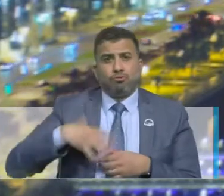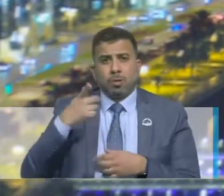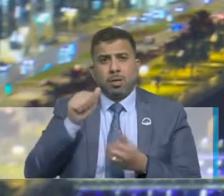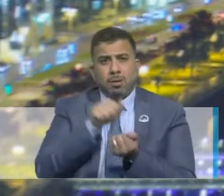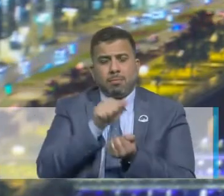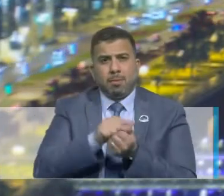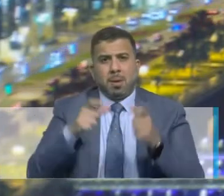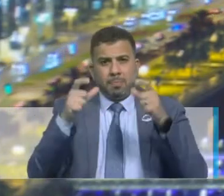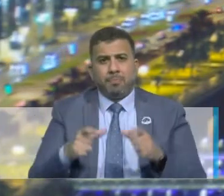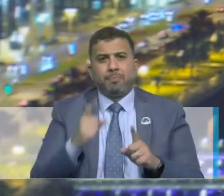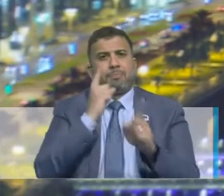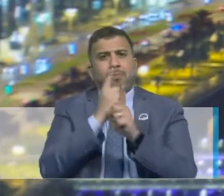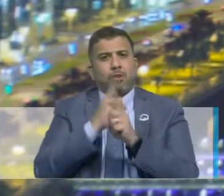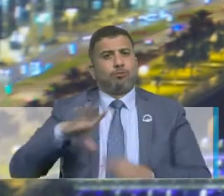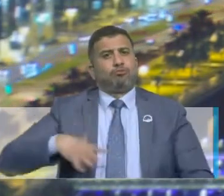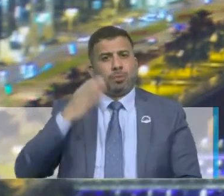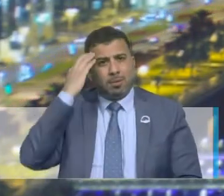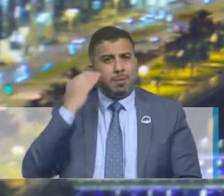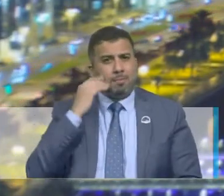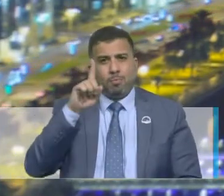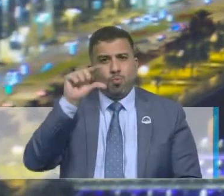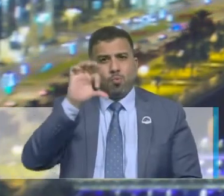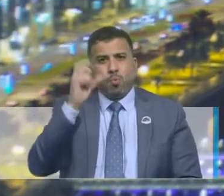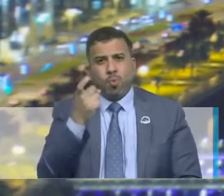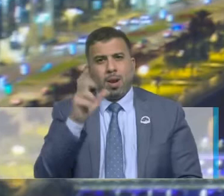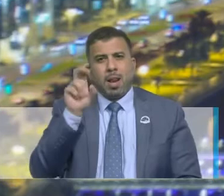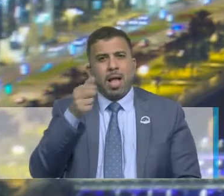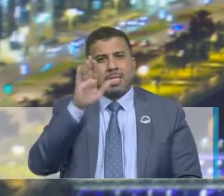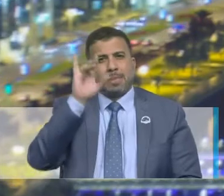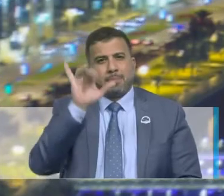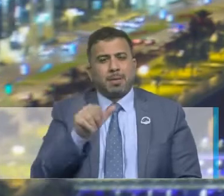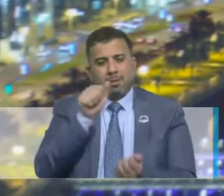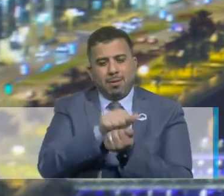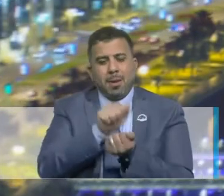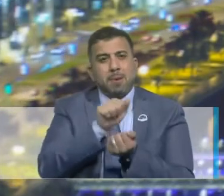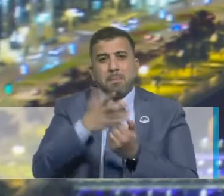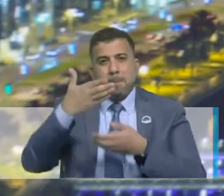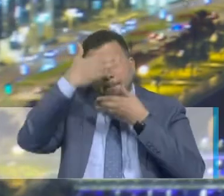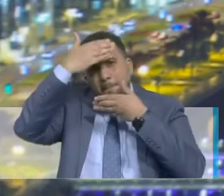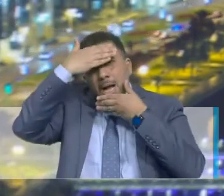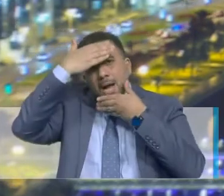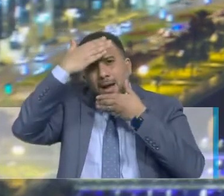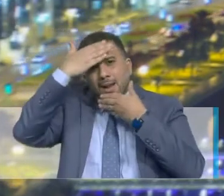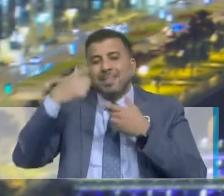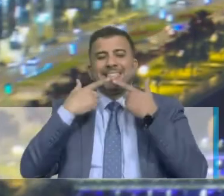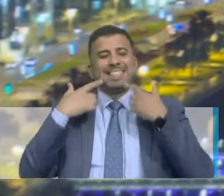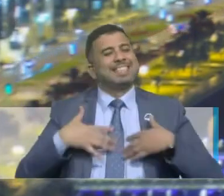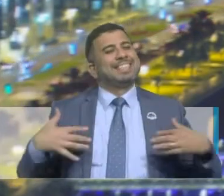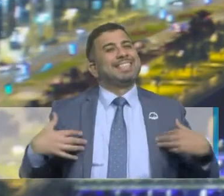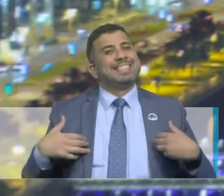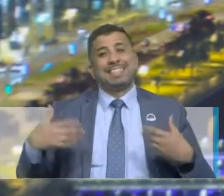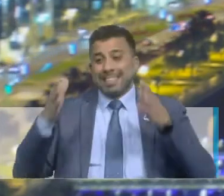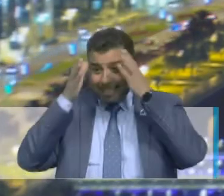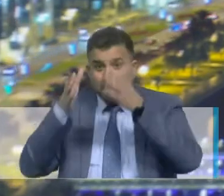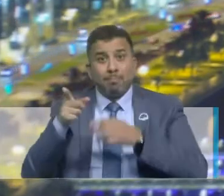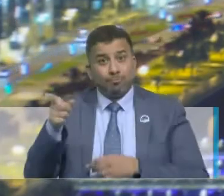المحلية، حيث التقت الشيخة بدور القاسمي مجموعة من الناشرين المغاربة الذين عبروا عن سعادتهم بهذا